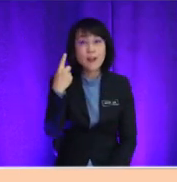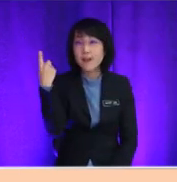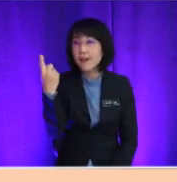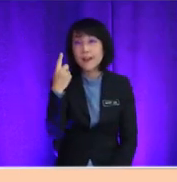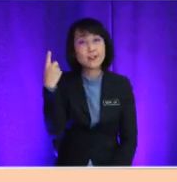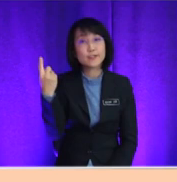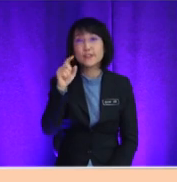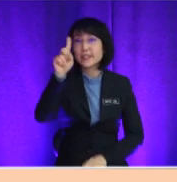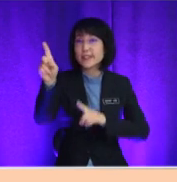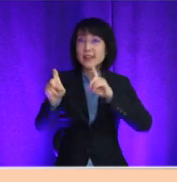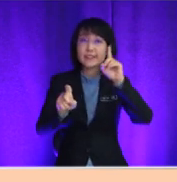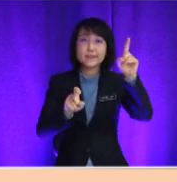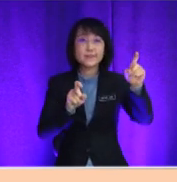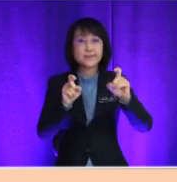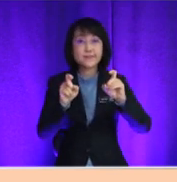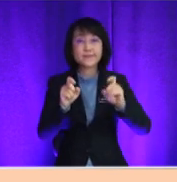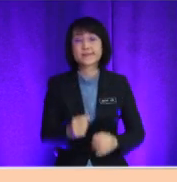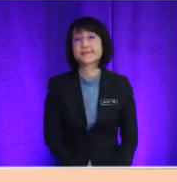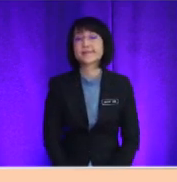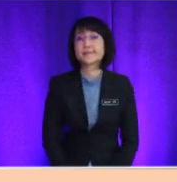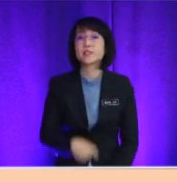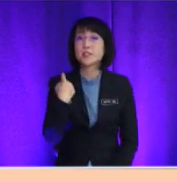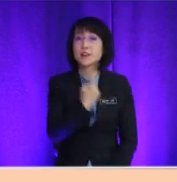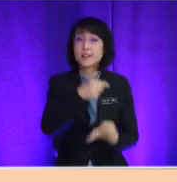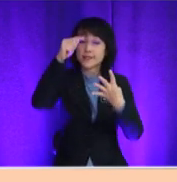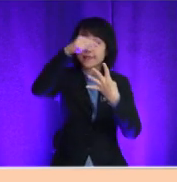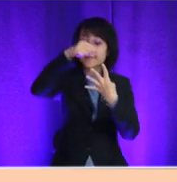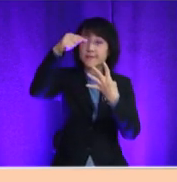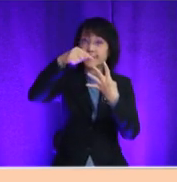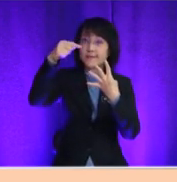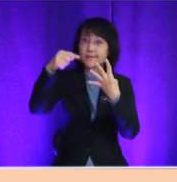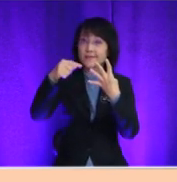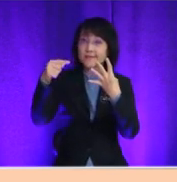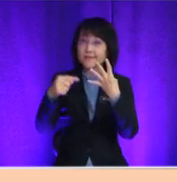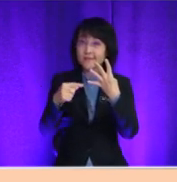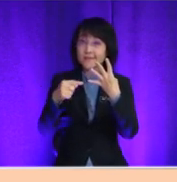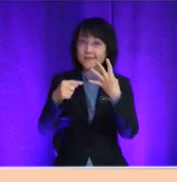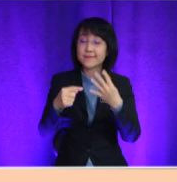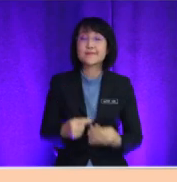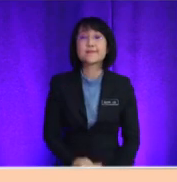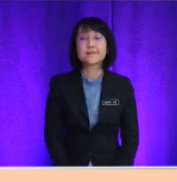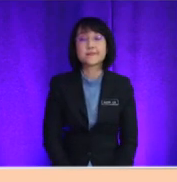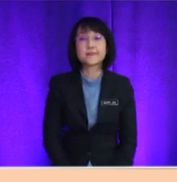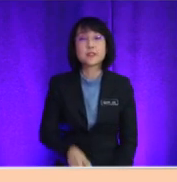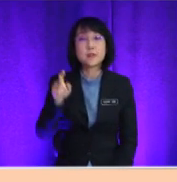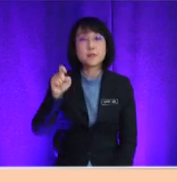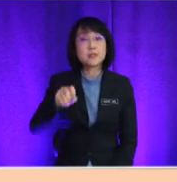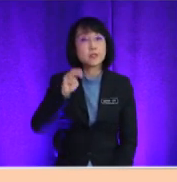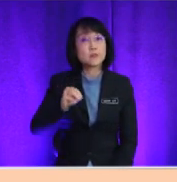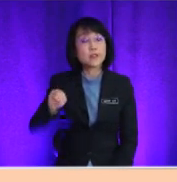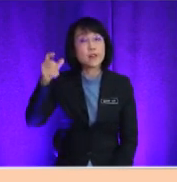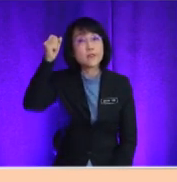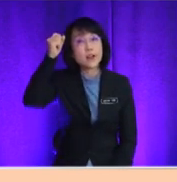sering di soailah ya Jadi kita ada empat istilah yang perlu murid paham